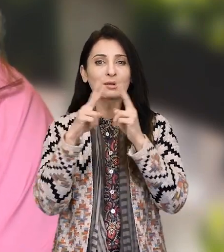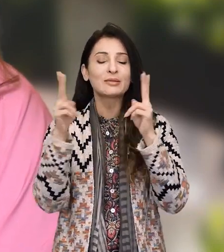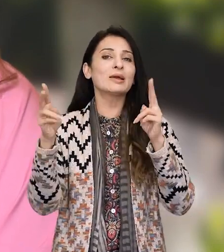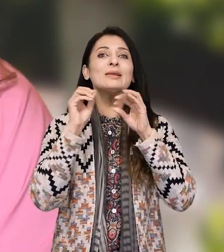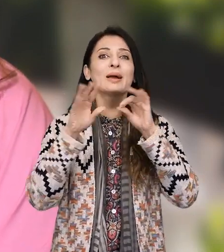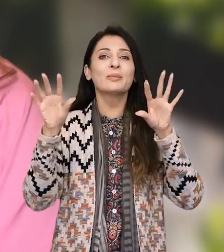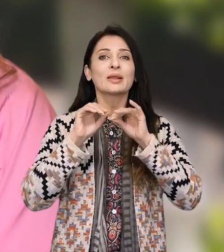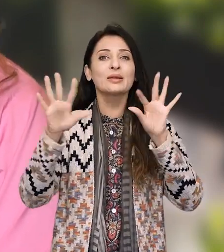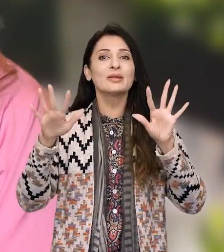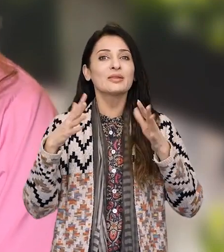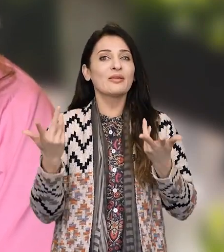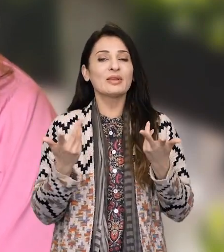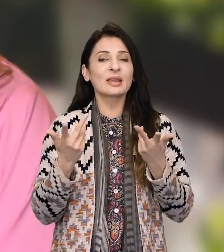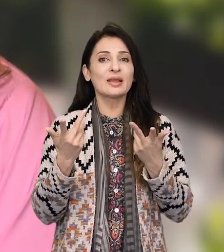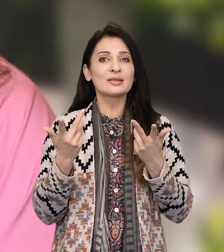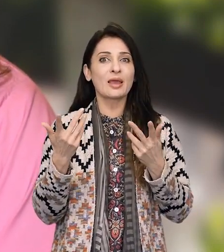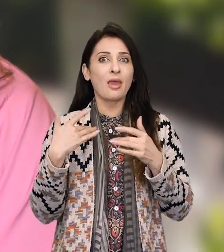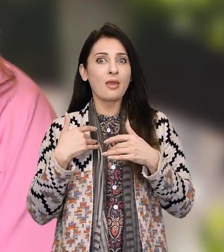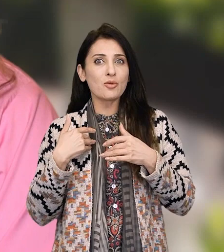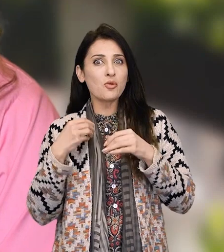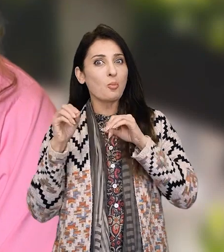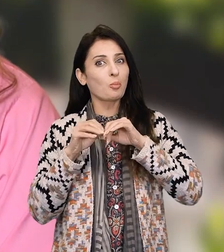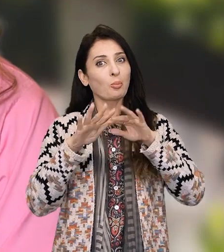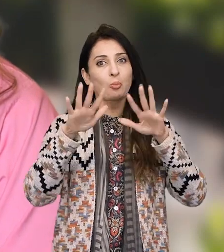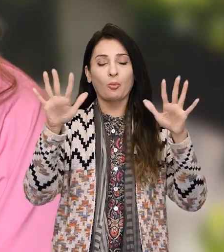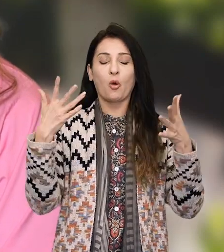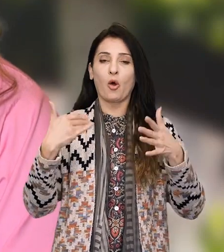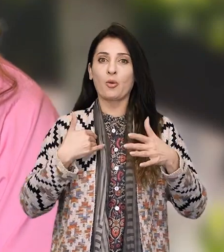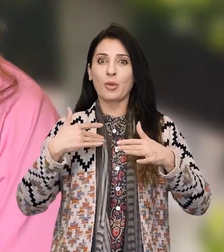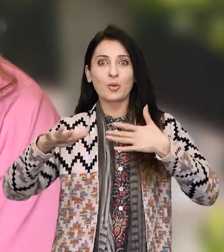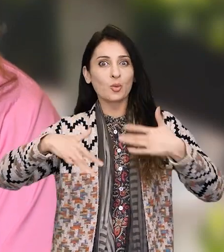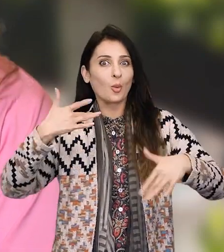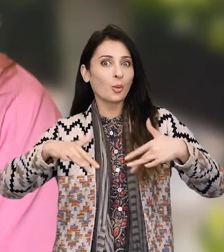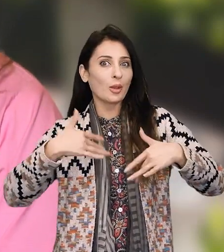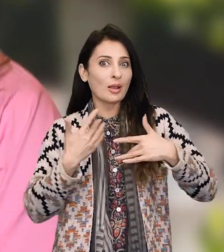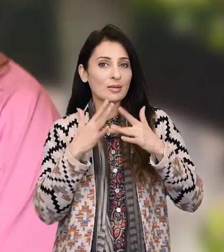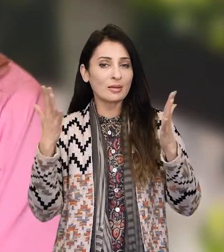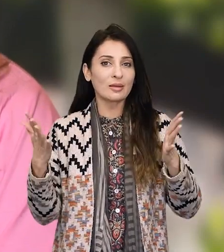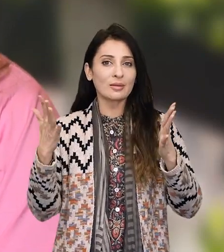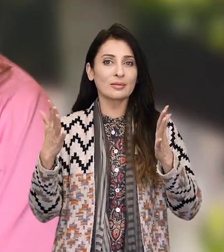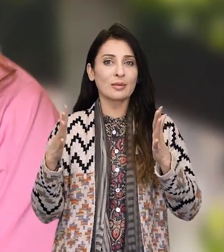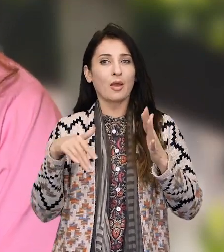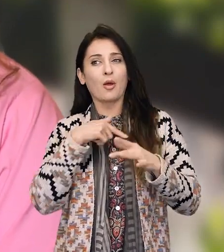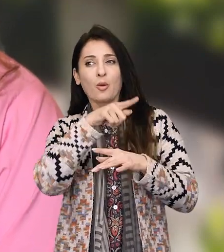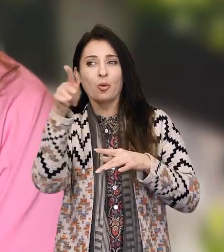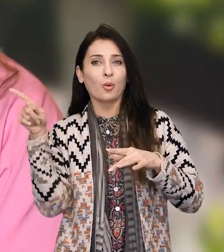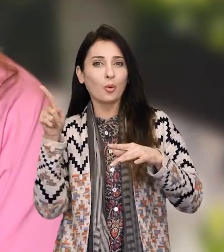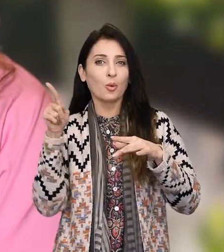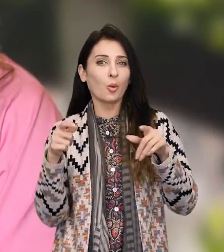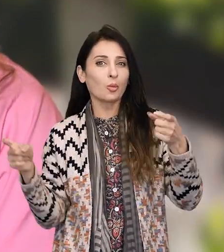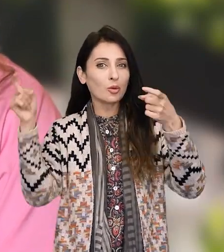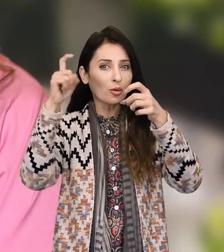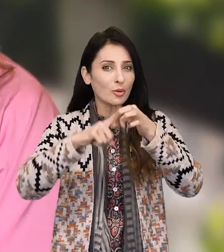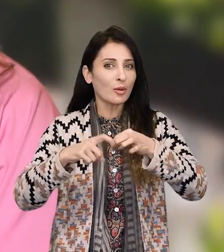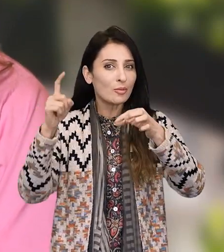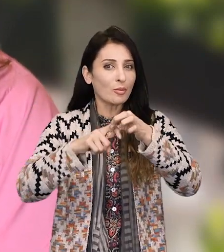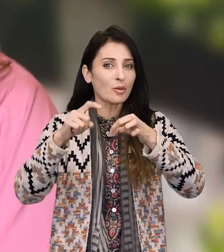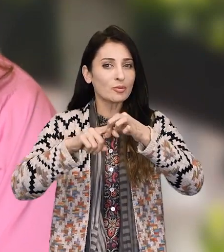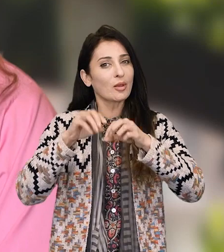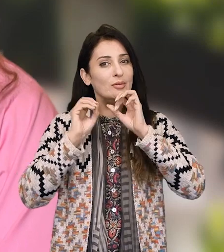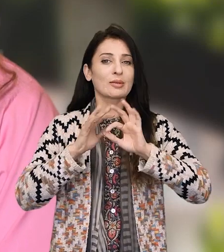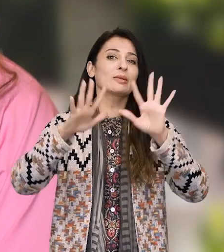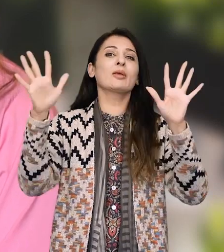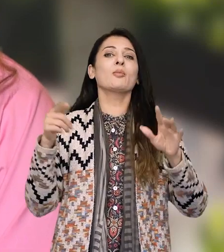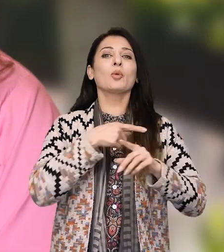हुए, and it just grew so much and I started enjoying it so much more. Followers बढ़ते गए, मेरा interest बढ़ता गया, लोगों